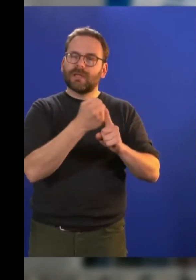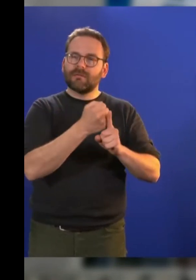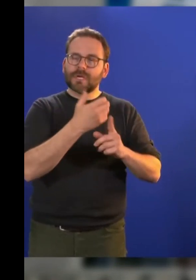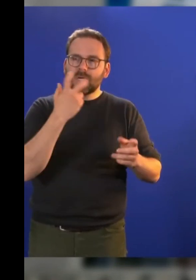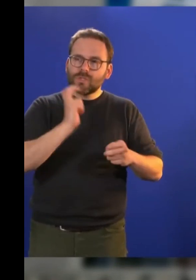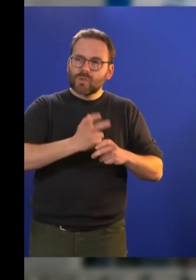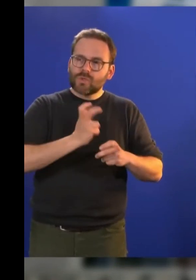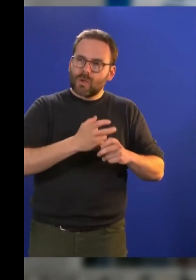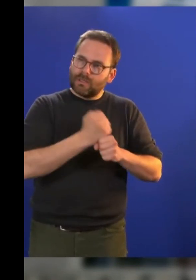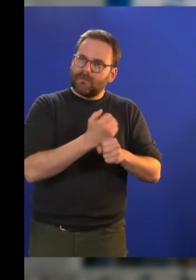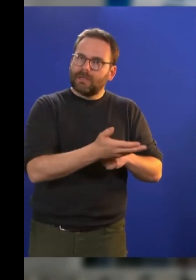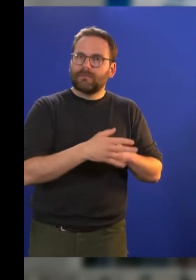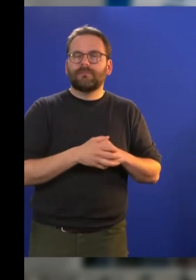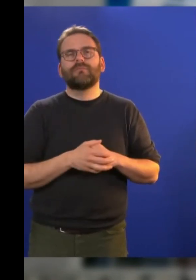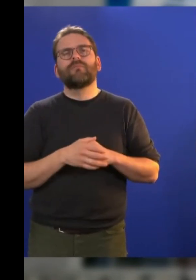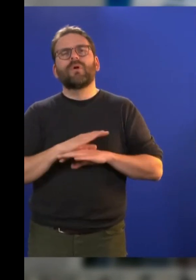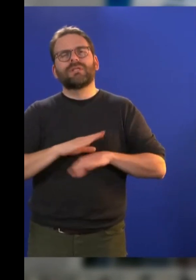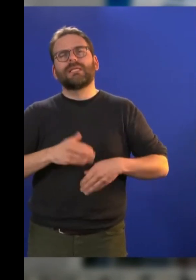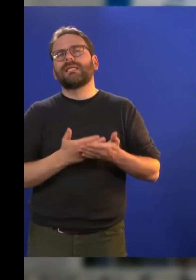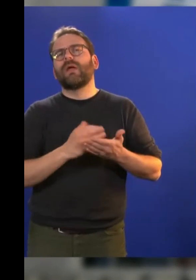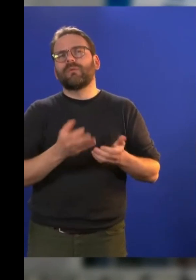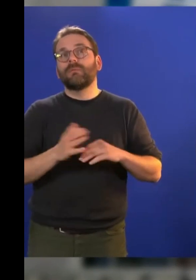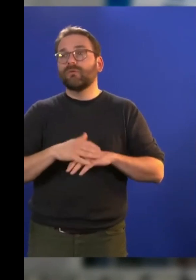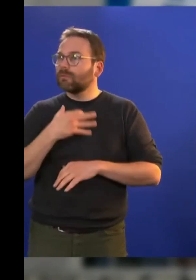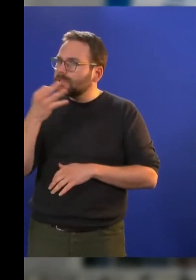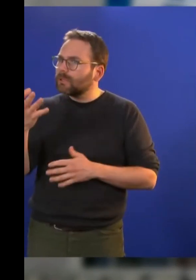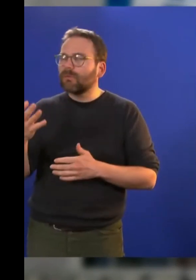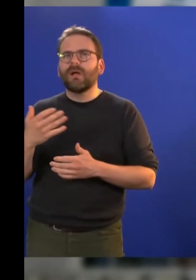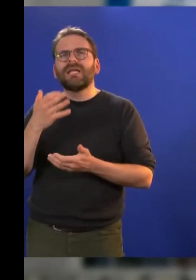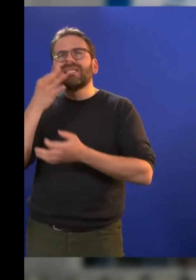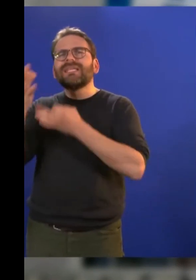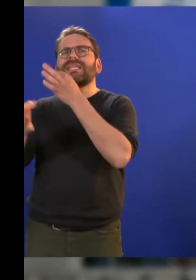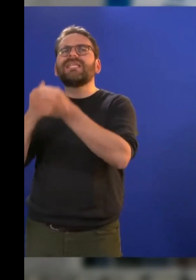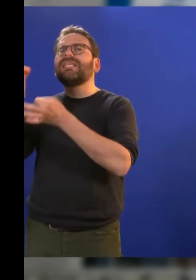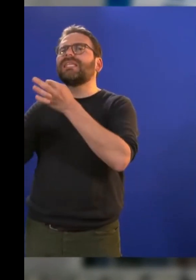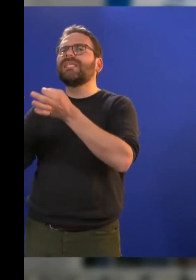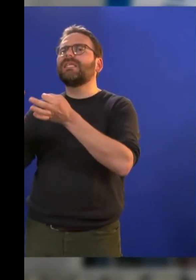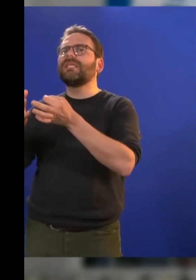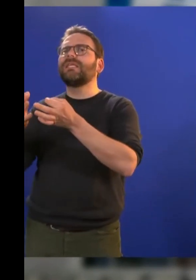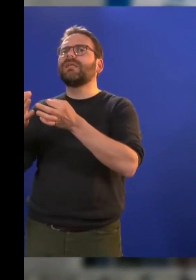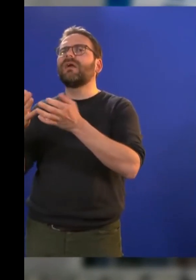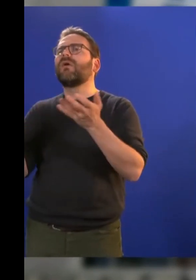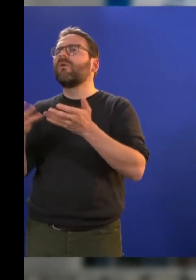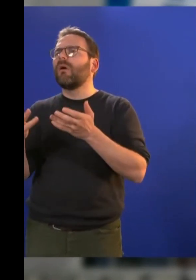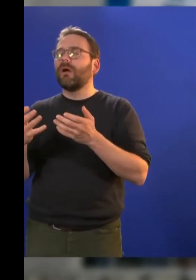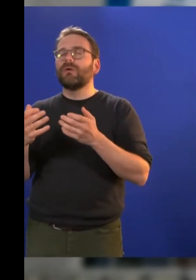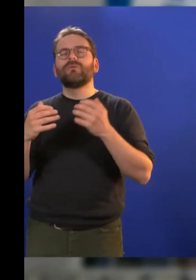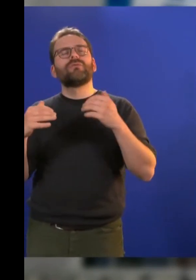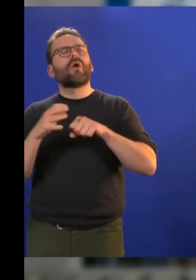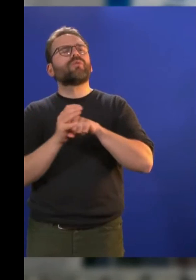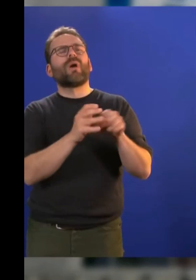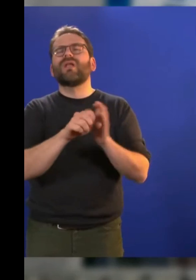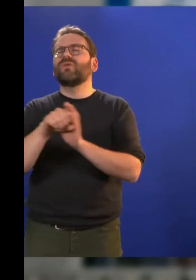donc là-dessus, mais pour vous dire que non seulement tout ce que je vous dis n'est pas l'accumulation d'un clivage